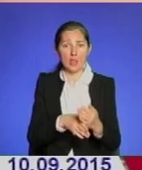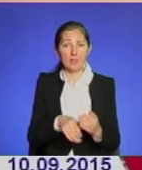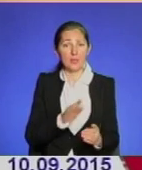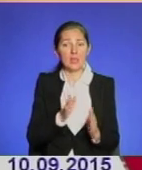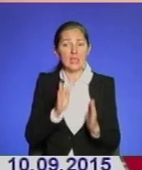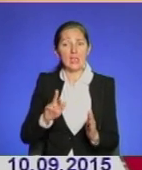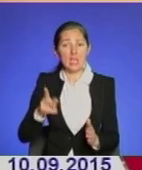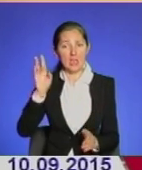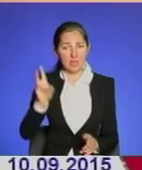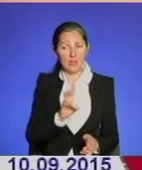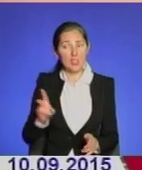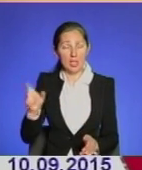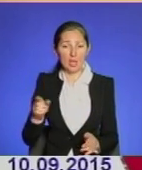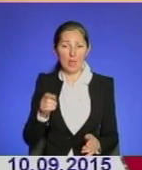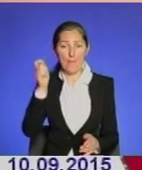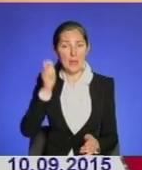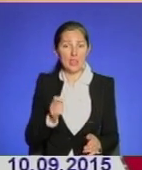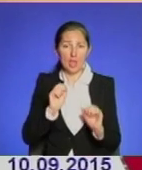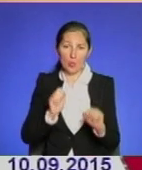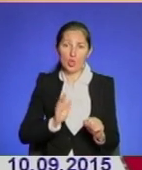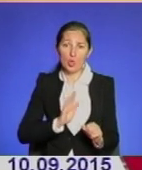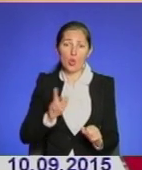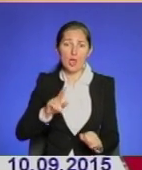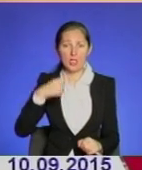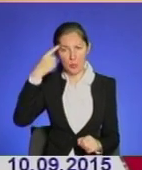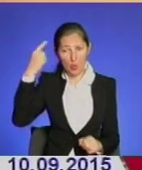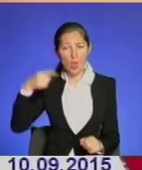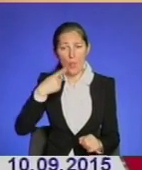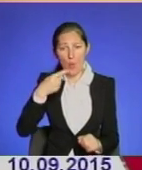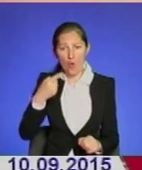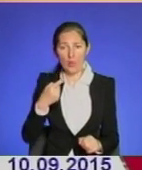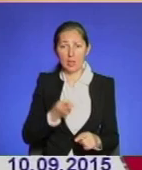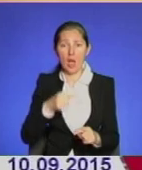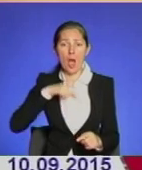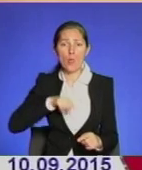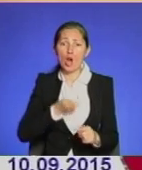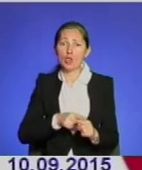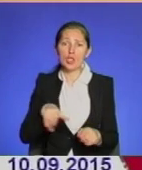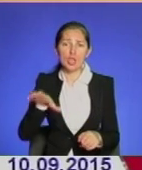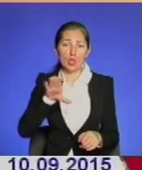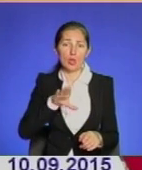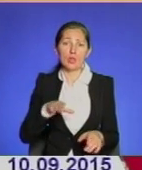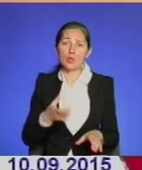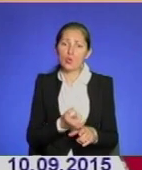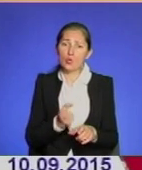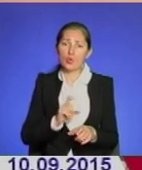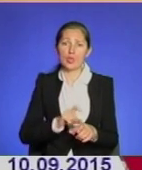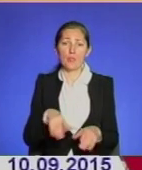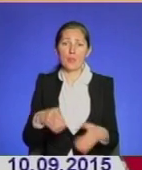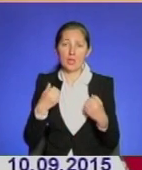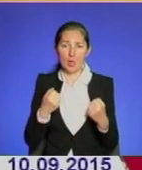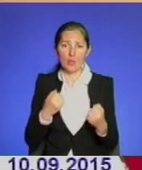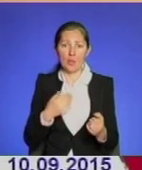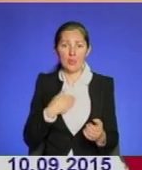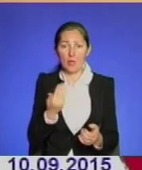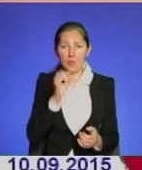як священники приїжджали, з ними можна було як з психологами поговорити. Ну і морально це дуже підтримувало. Я вам скажу так, що